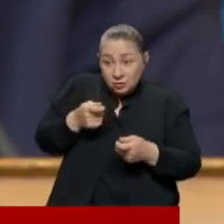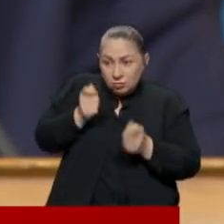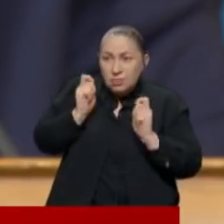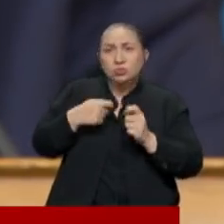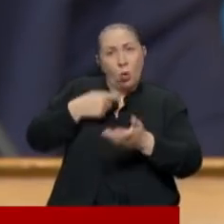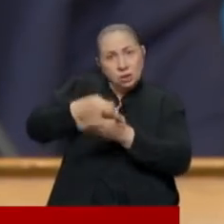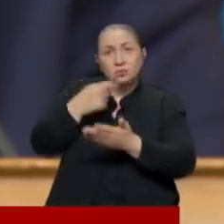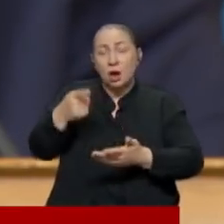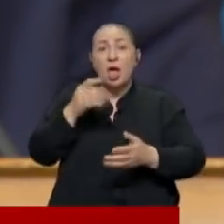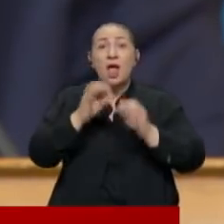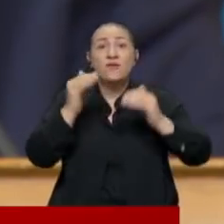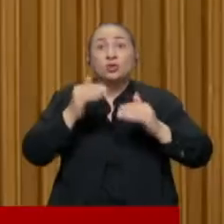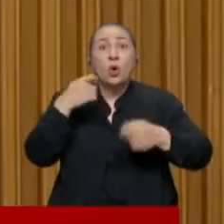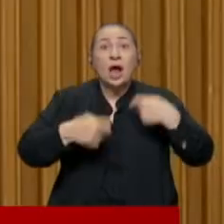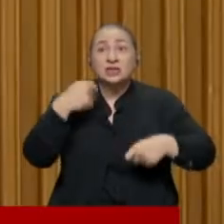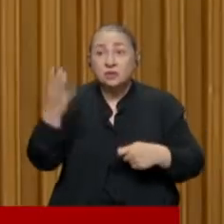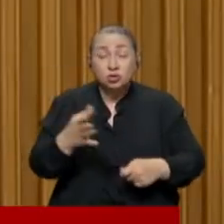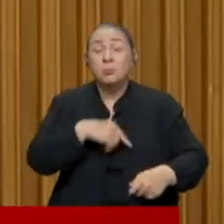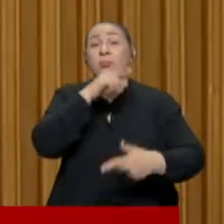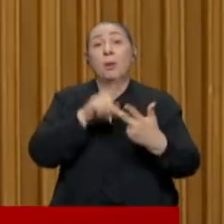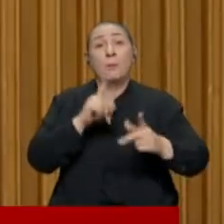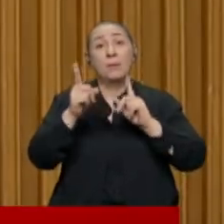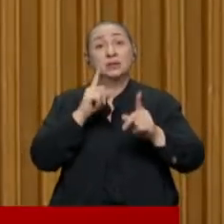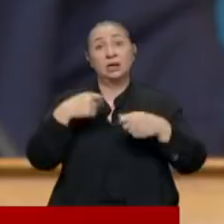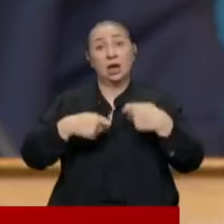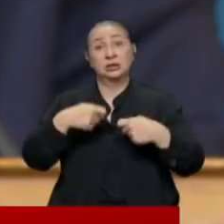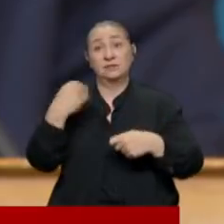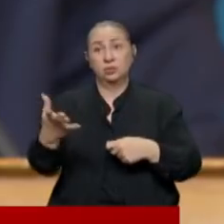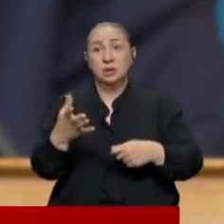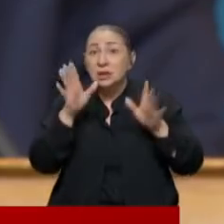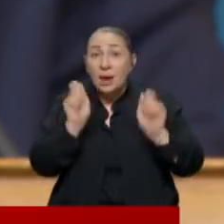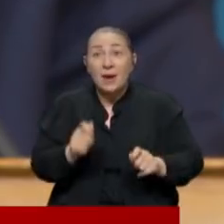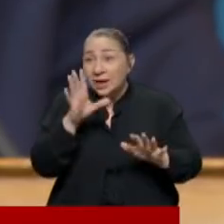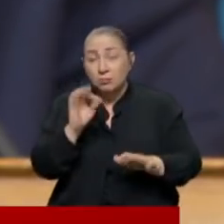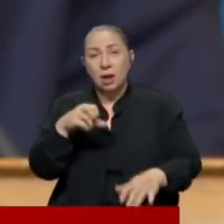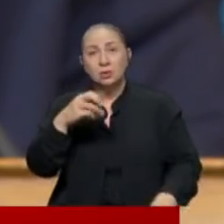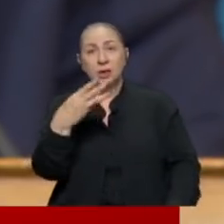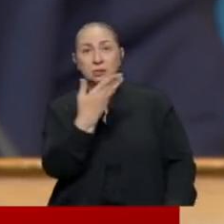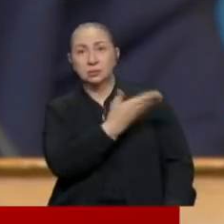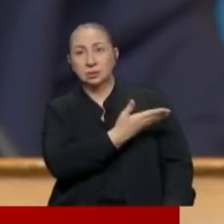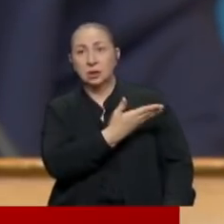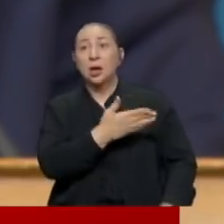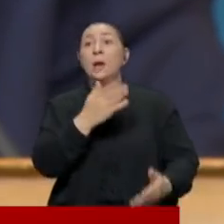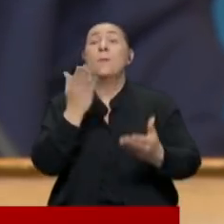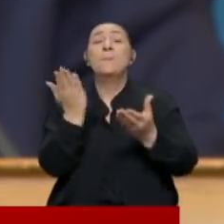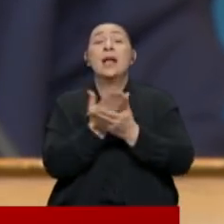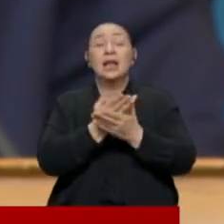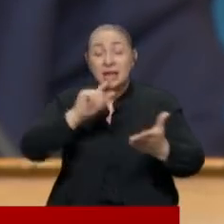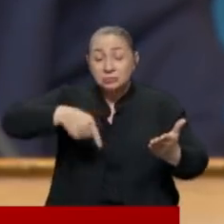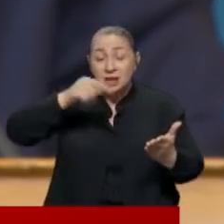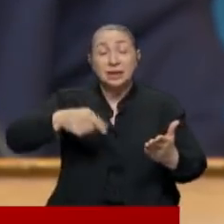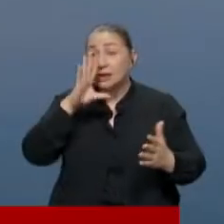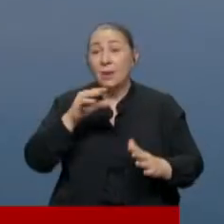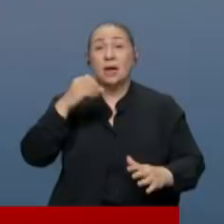veriyorsun enflasyon garantisi veriyorsun Bir de Mahkeme Garanti veriyor yapan kim Erdoğan belgeleri imzalayan